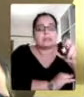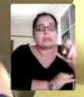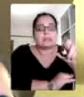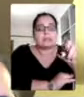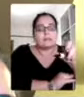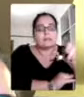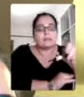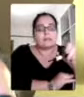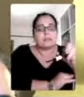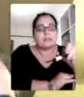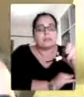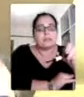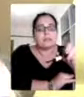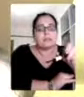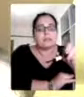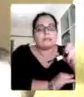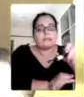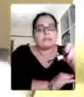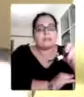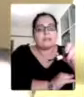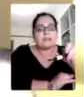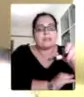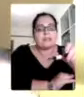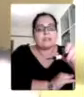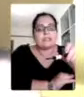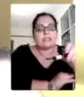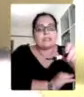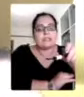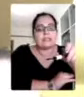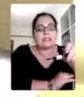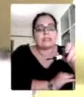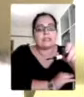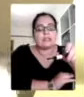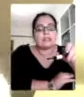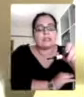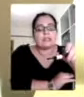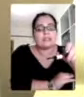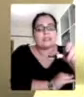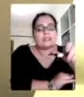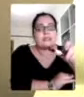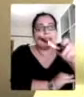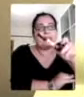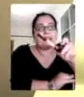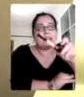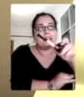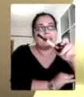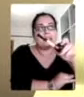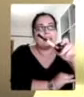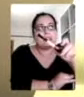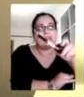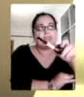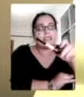1 liralık bence çok daha iyi. Ben Zippo ile iki kere yaktım bugüne kadar. Birisi sevgili Berhan'ın vakti